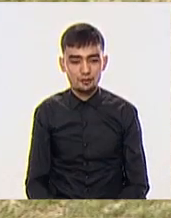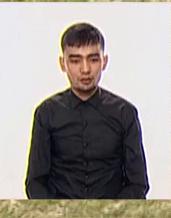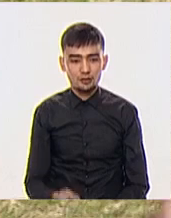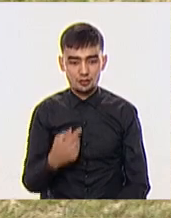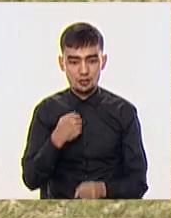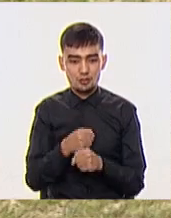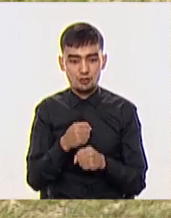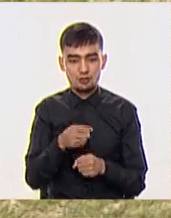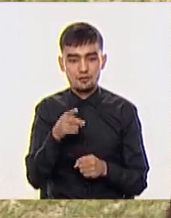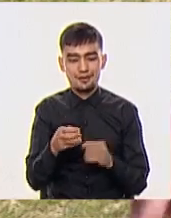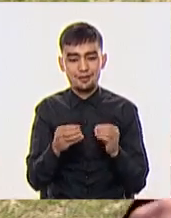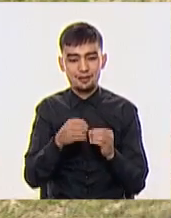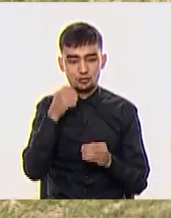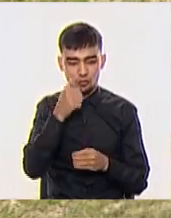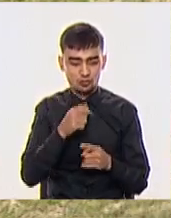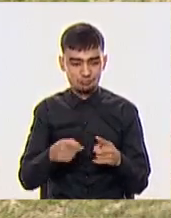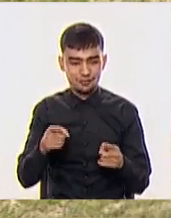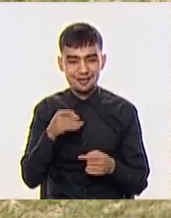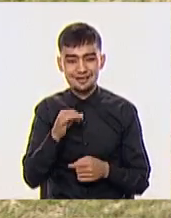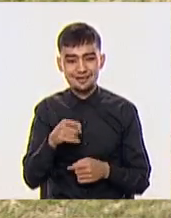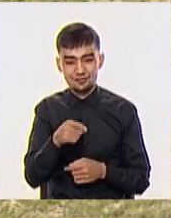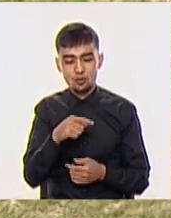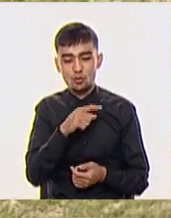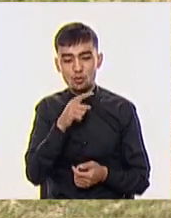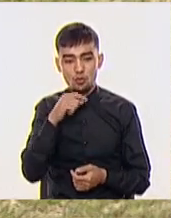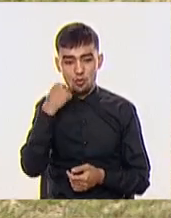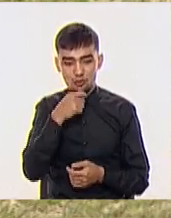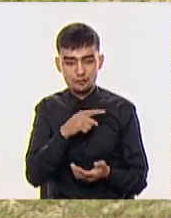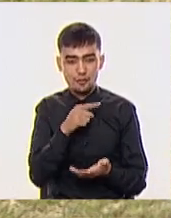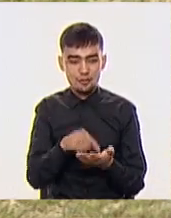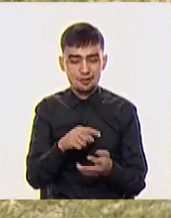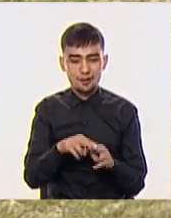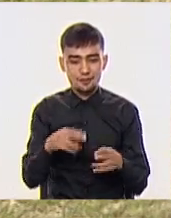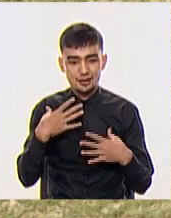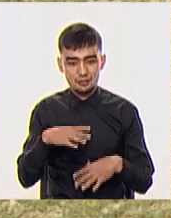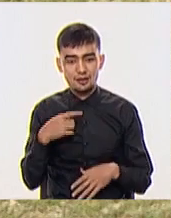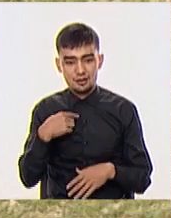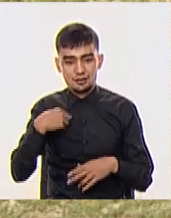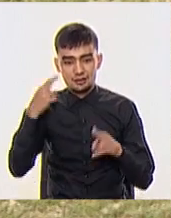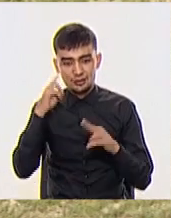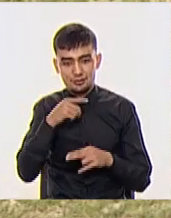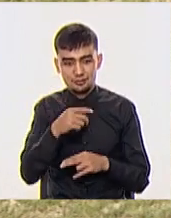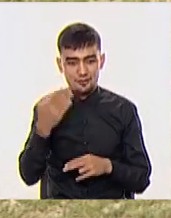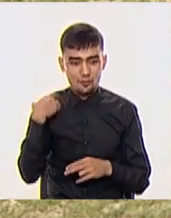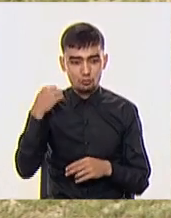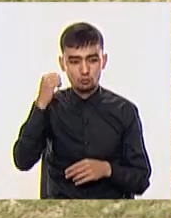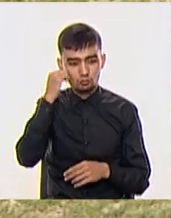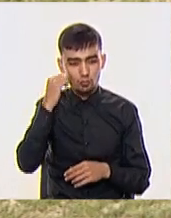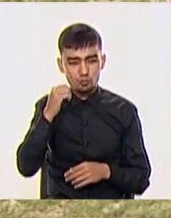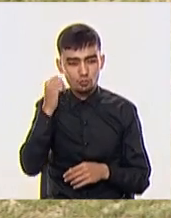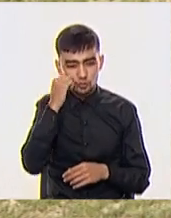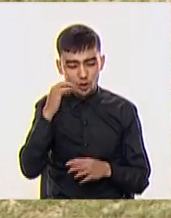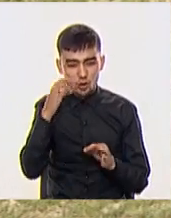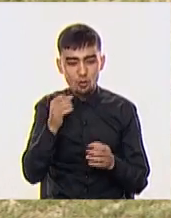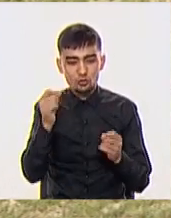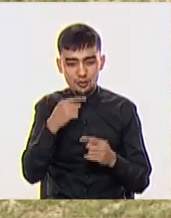Я работаю с 2010 года. И с того года этот вопрос не поднимался. А мы даже и не знали, что это природный музей. Вот только